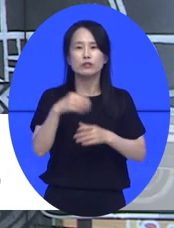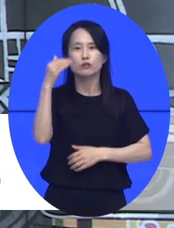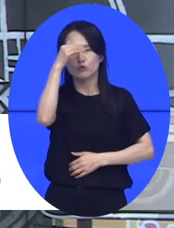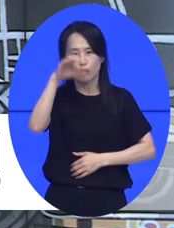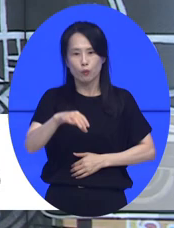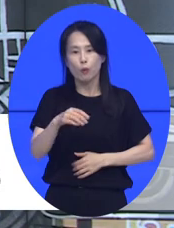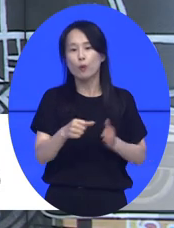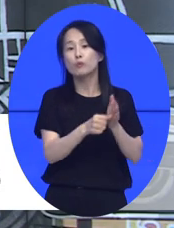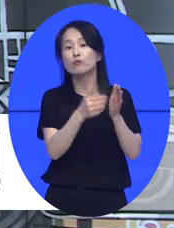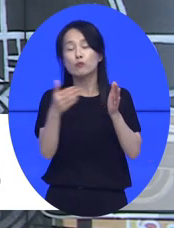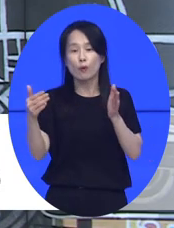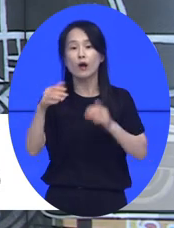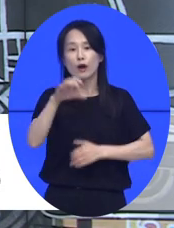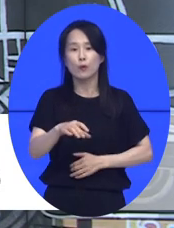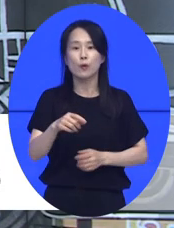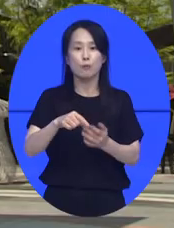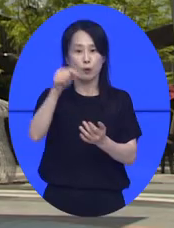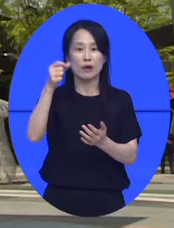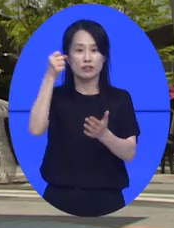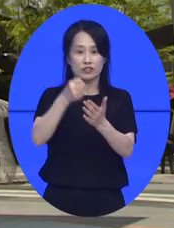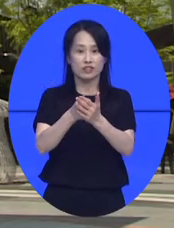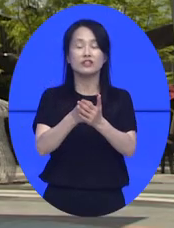현장을 서문영 기자가 다녀왔습니다